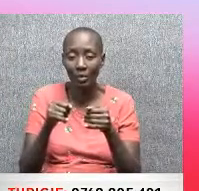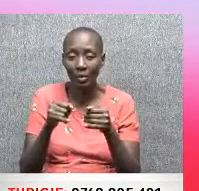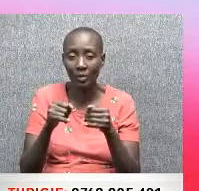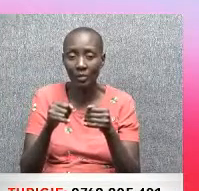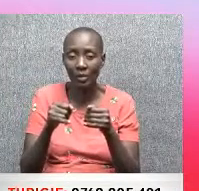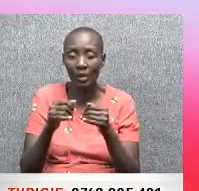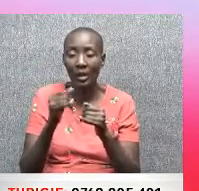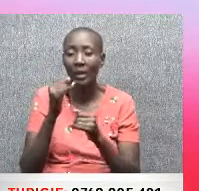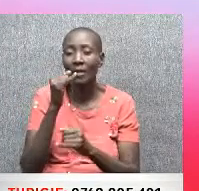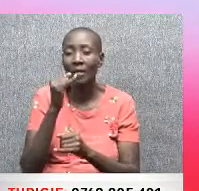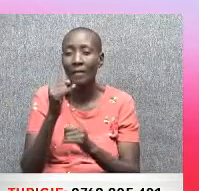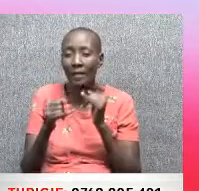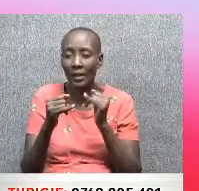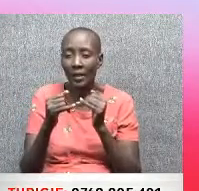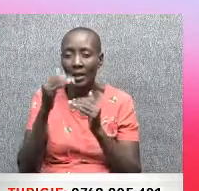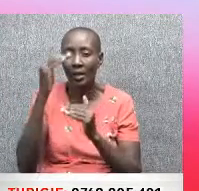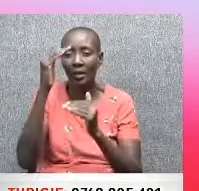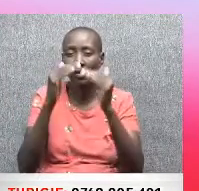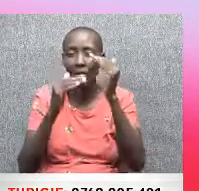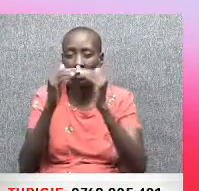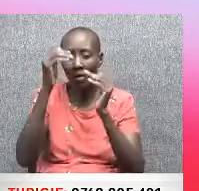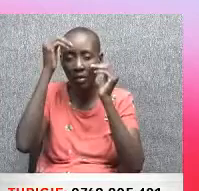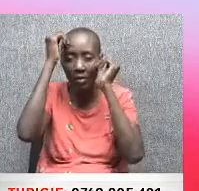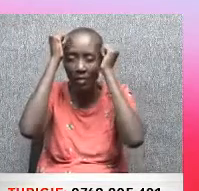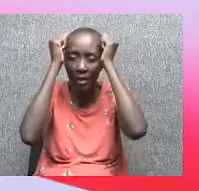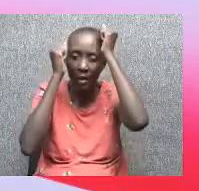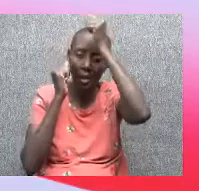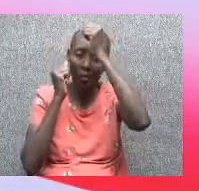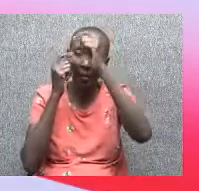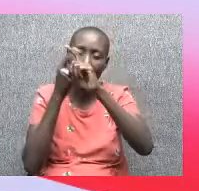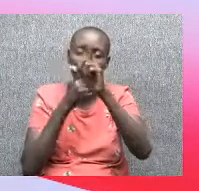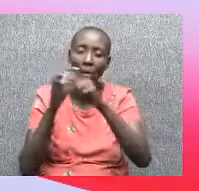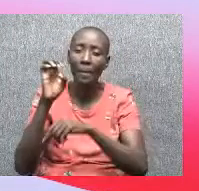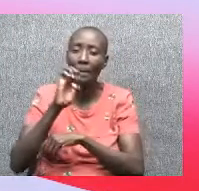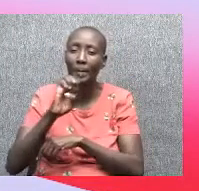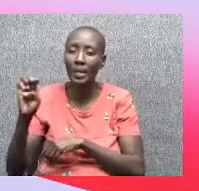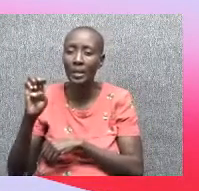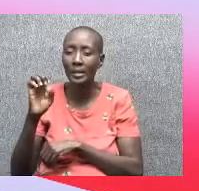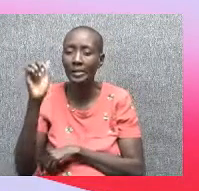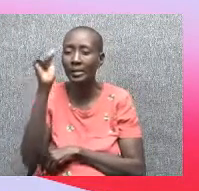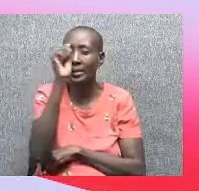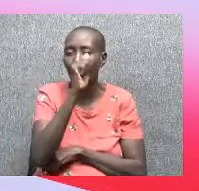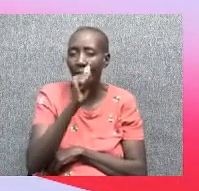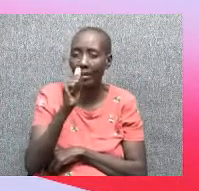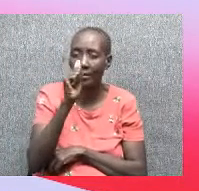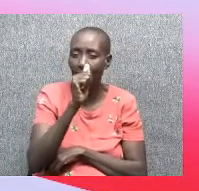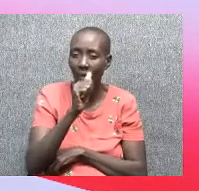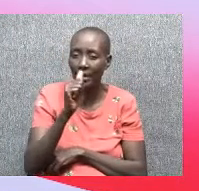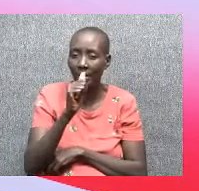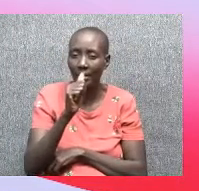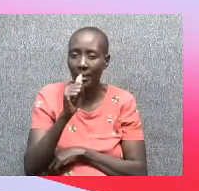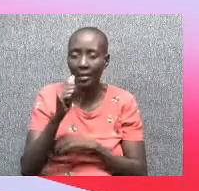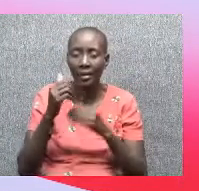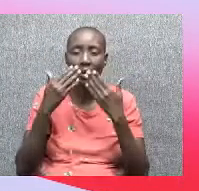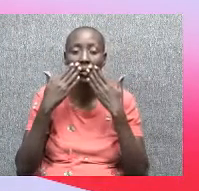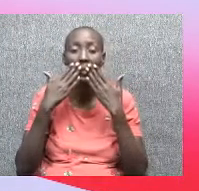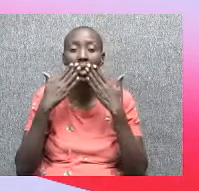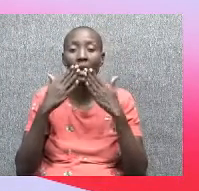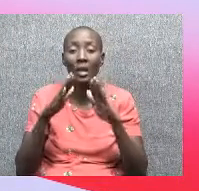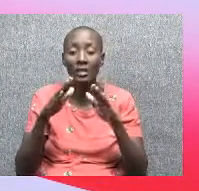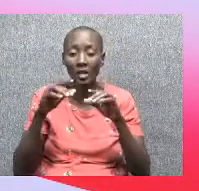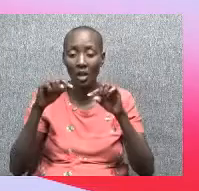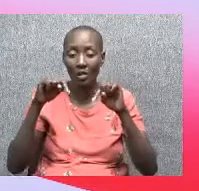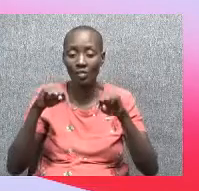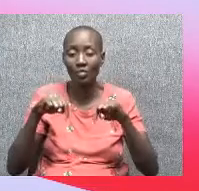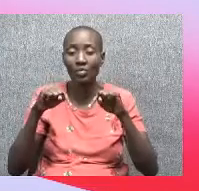hatimaye mashindano ya vikosi vya jeshi kutoka maeneo mazima ya Afrika Mashariki wameweza kutamatisha mchuano huu